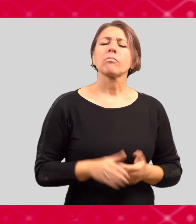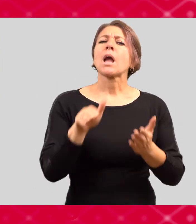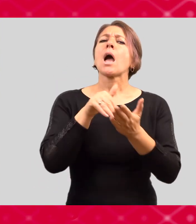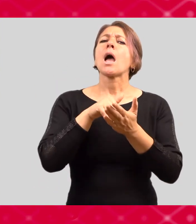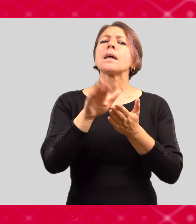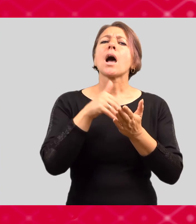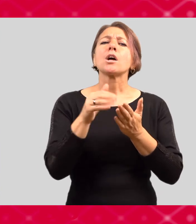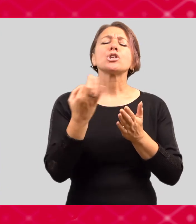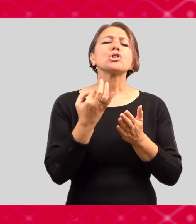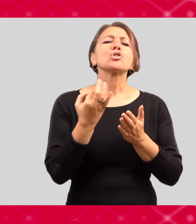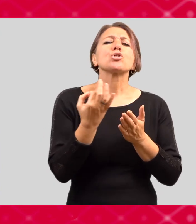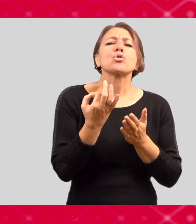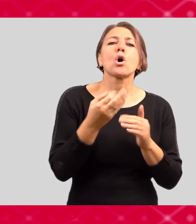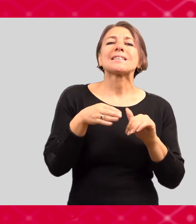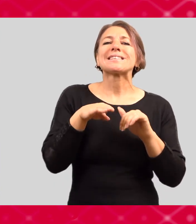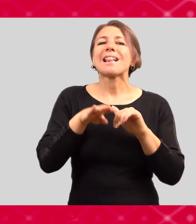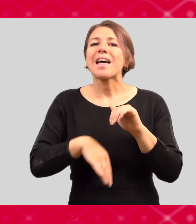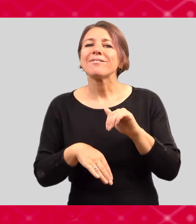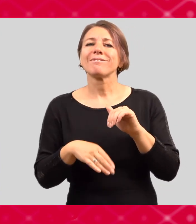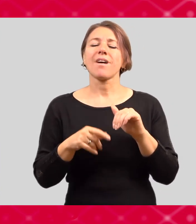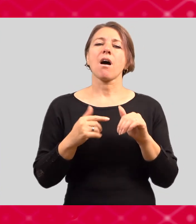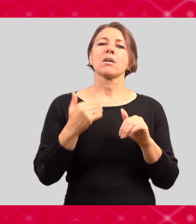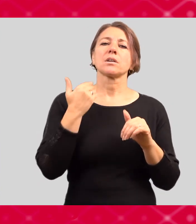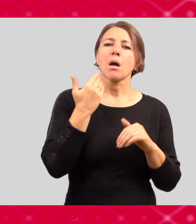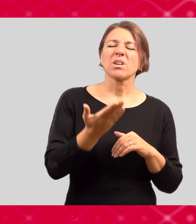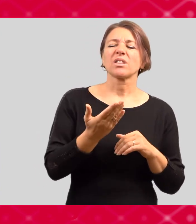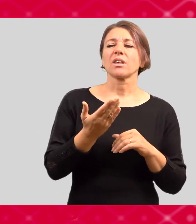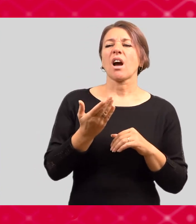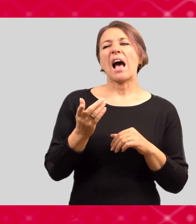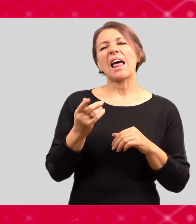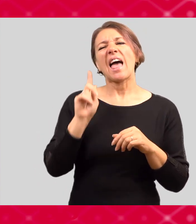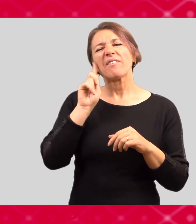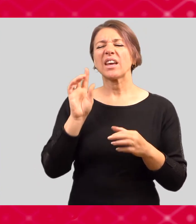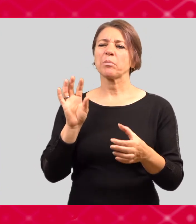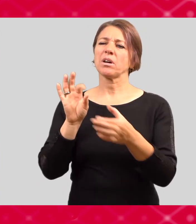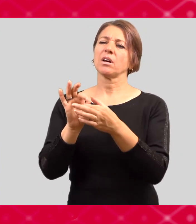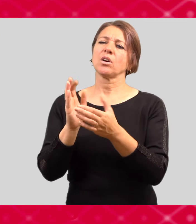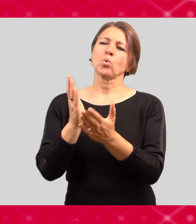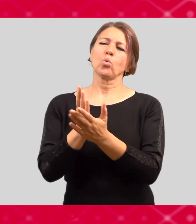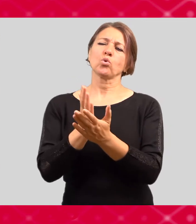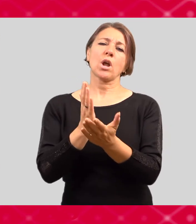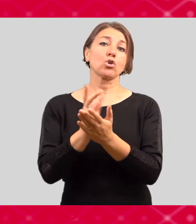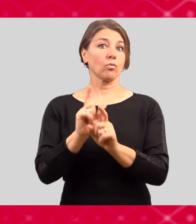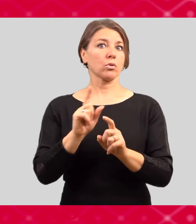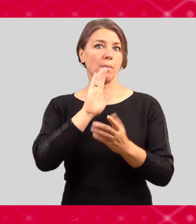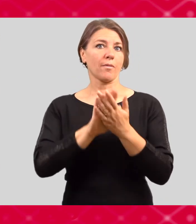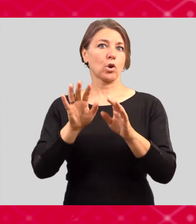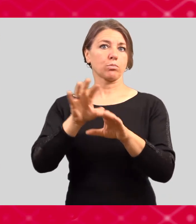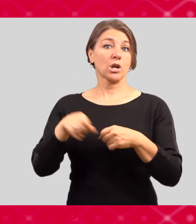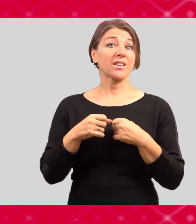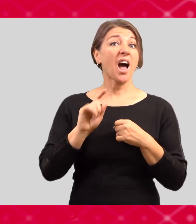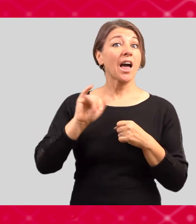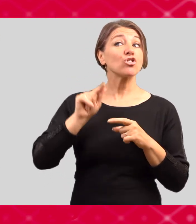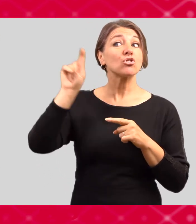Další zvýhodnění a slevy, které už se vás tak úplně netýkají, vzhledem k tomu, že jste přijati, ale možná, že máte ještě